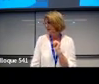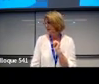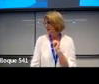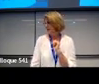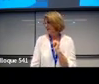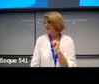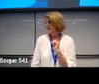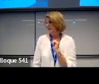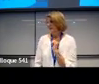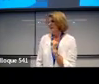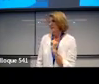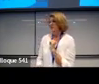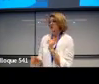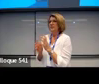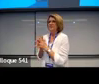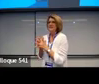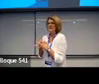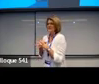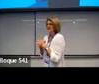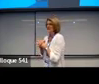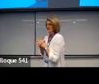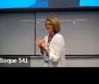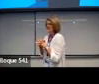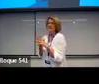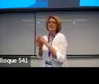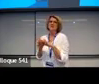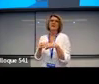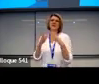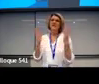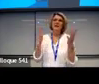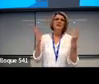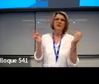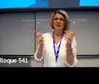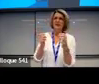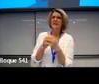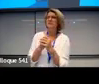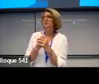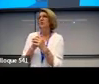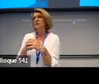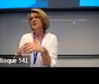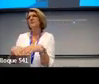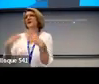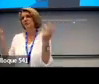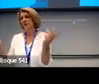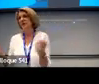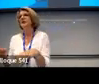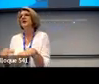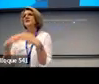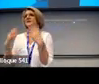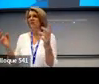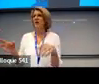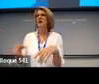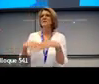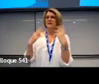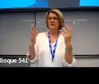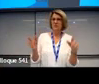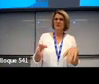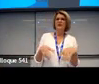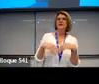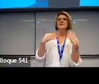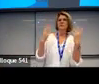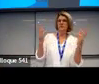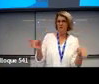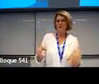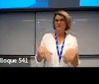sujets. Donc, parmi ces articles, 700 articles théoriques. Donc, ça parle de Wikipédia, c'est quoi